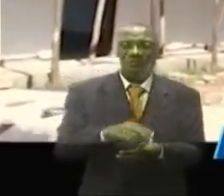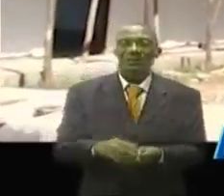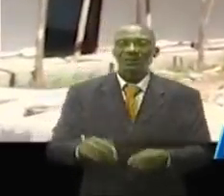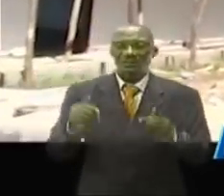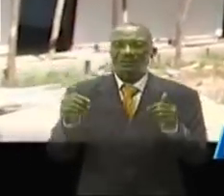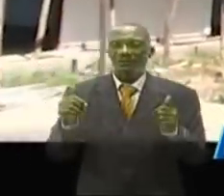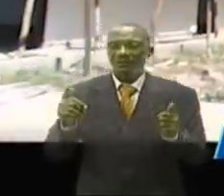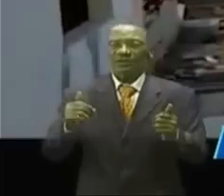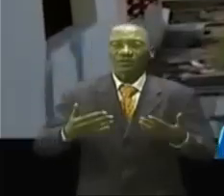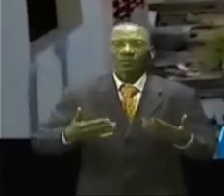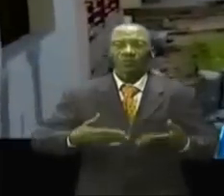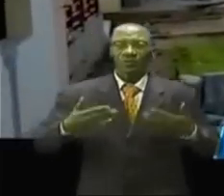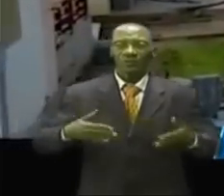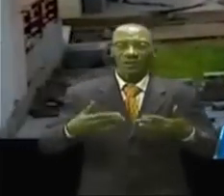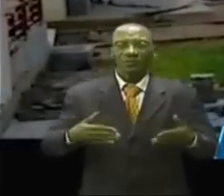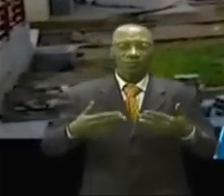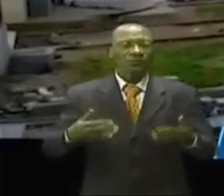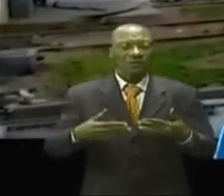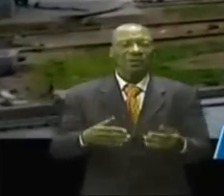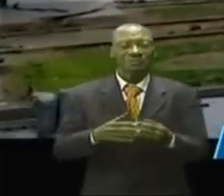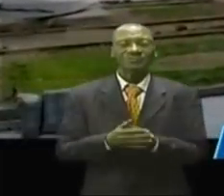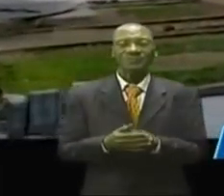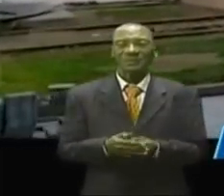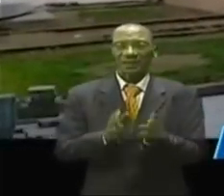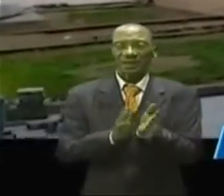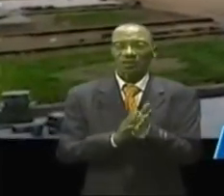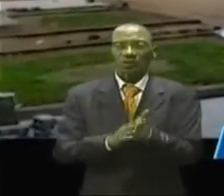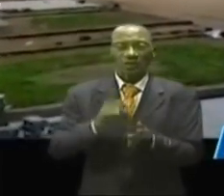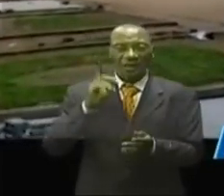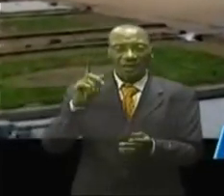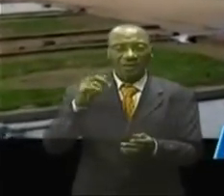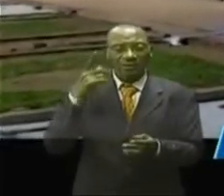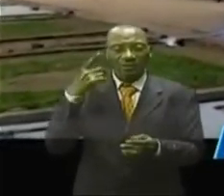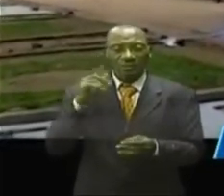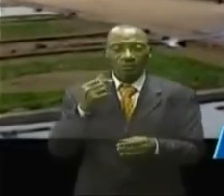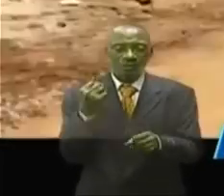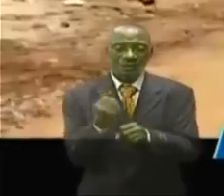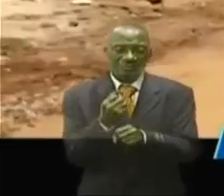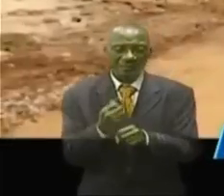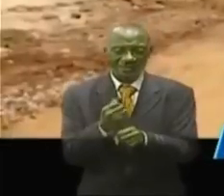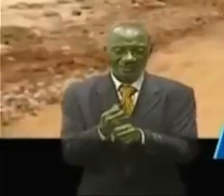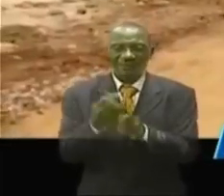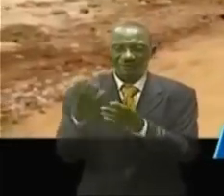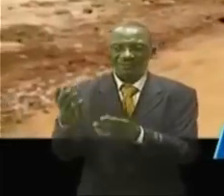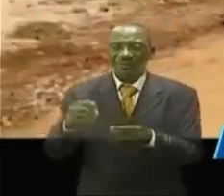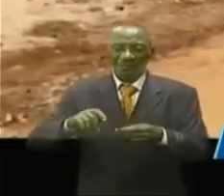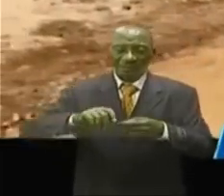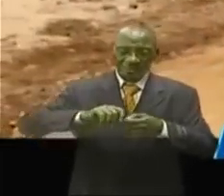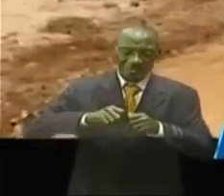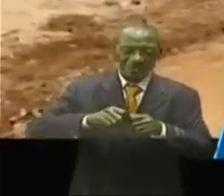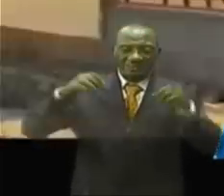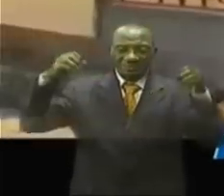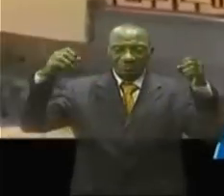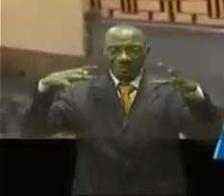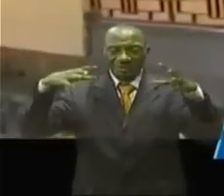les médecins et les professeurs, une école de métier devant former les jeunes en électricité, mécanique, en plomberie,